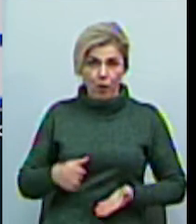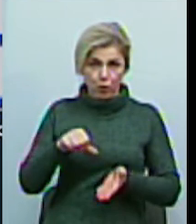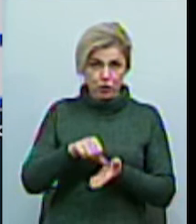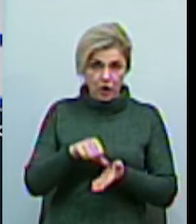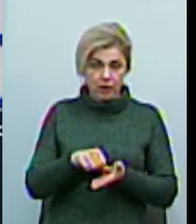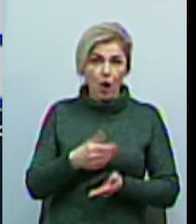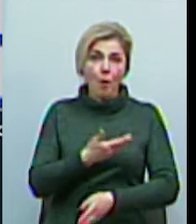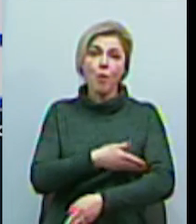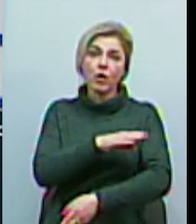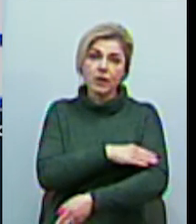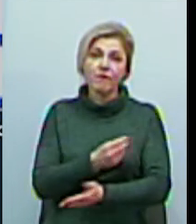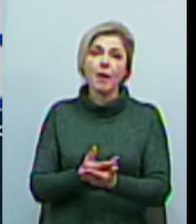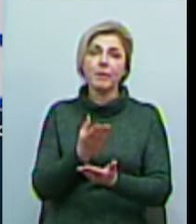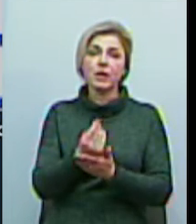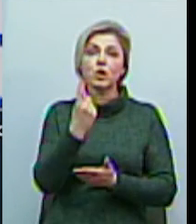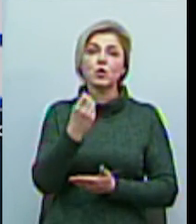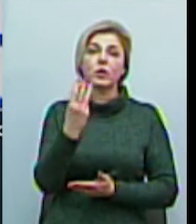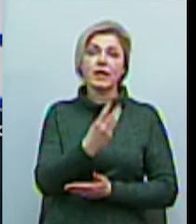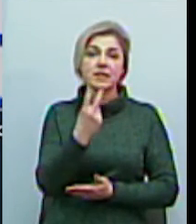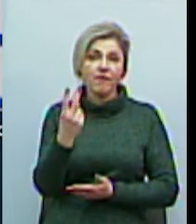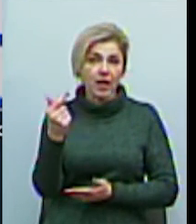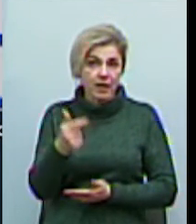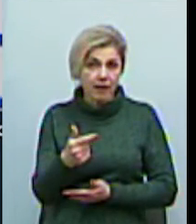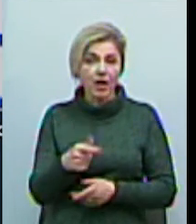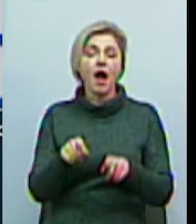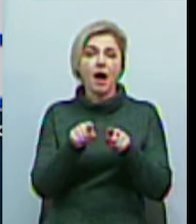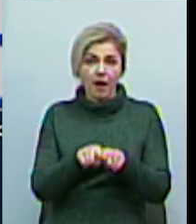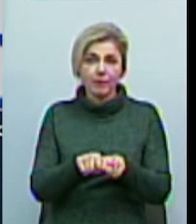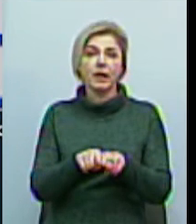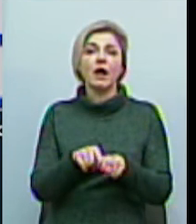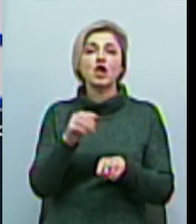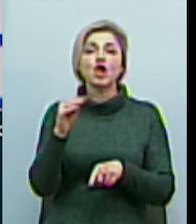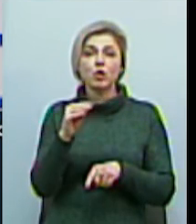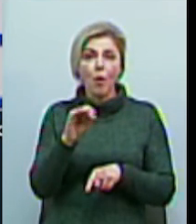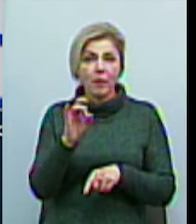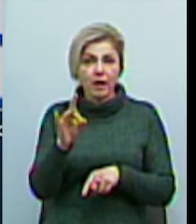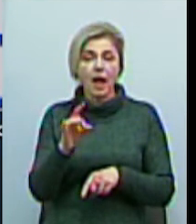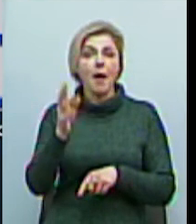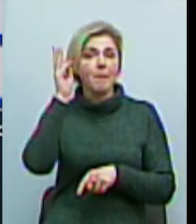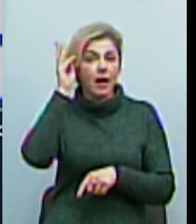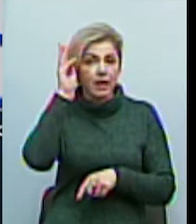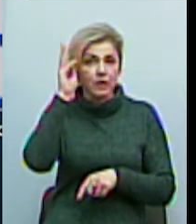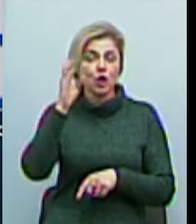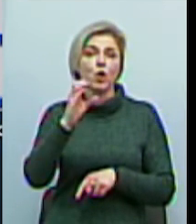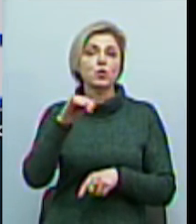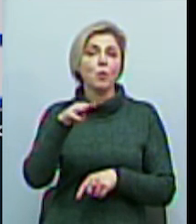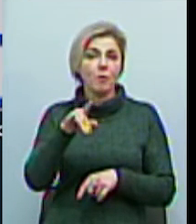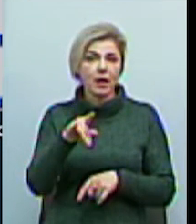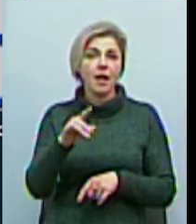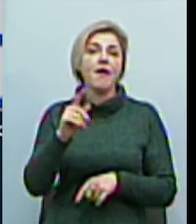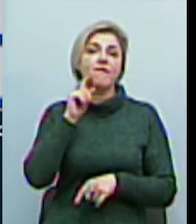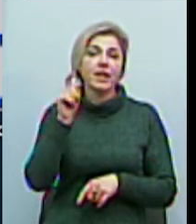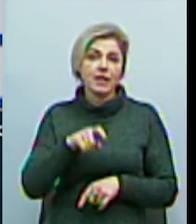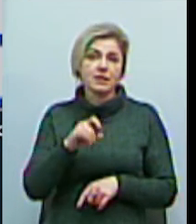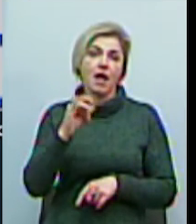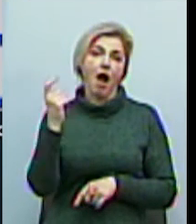На Полтавщині сплачуватимуть 132 гривні, така ж вартість на Житомирщині, Хмельниччині, Сумщині, Вінниччині